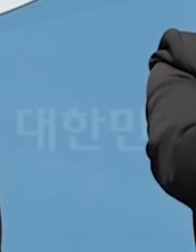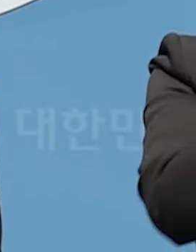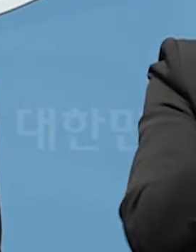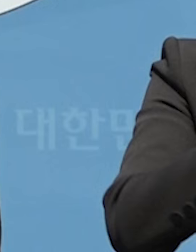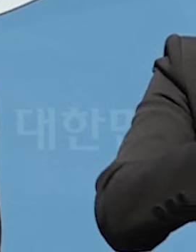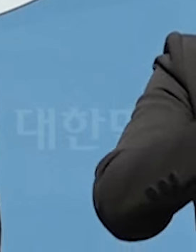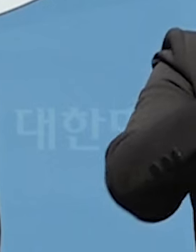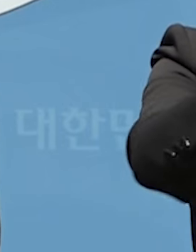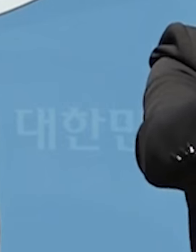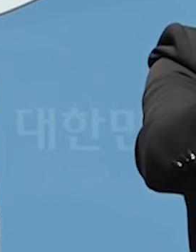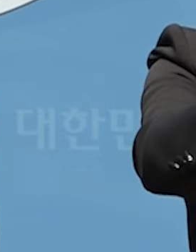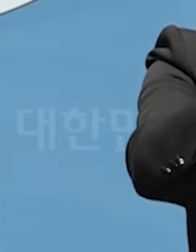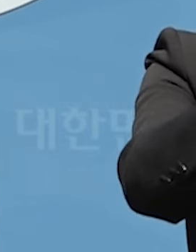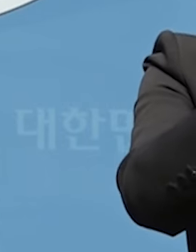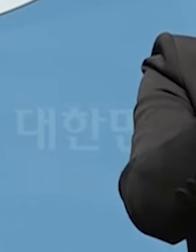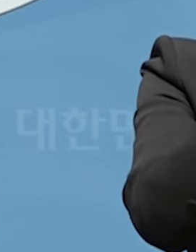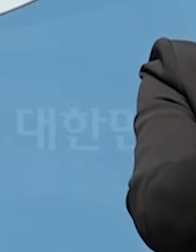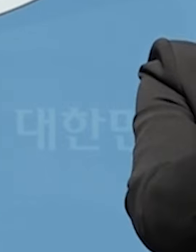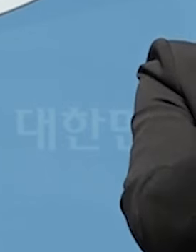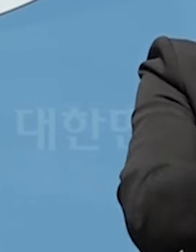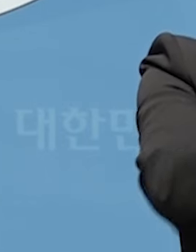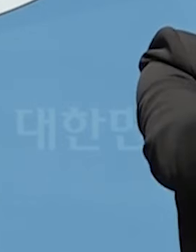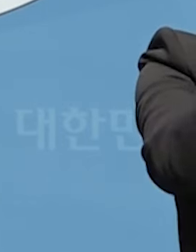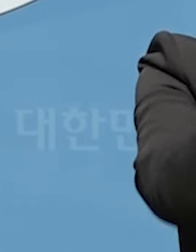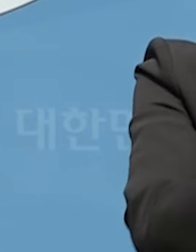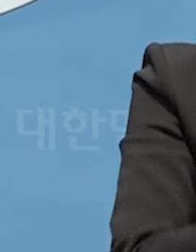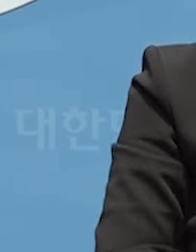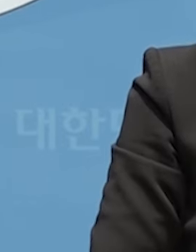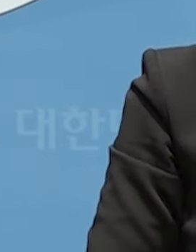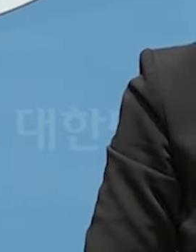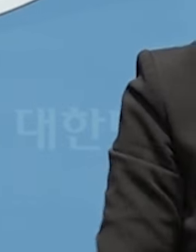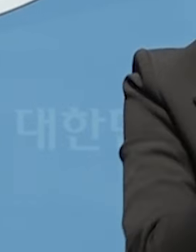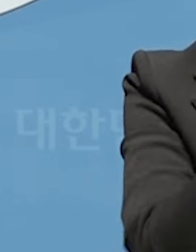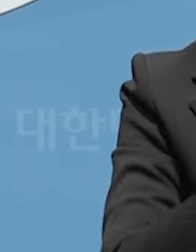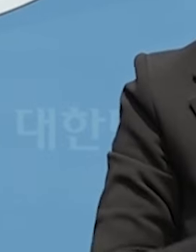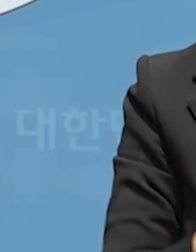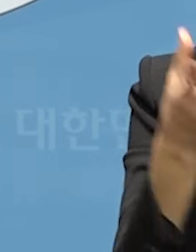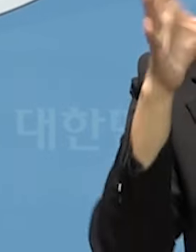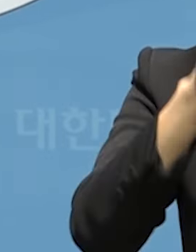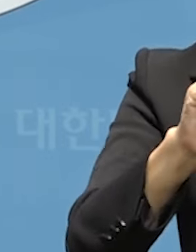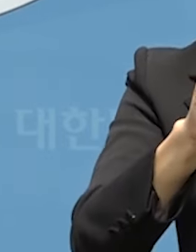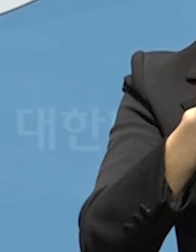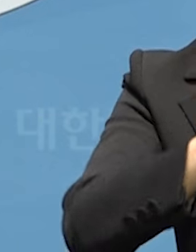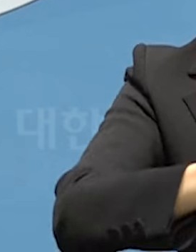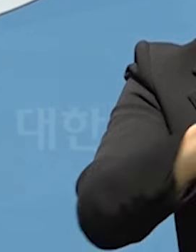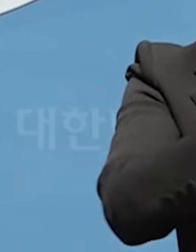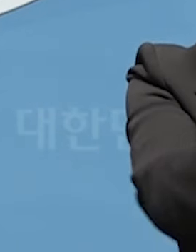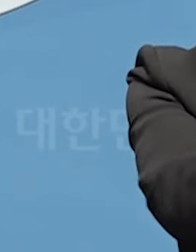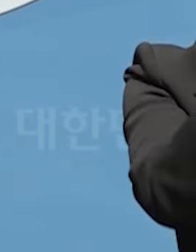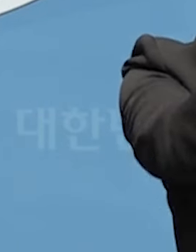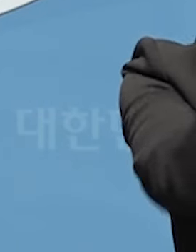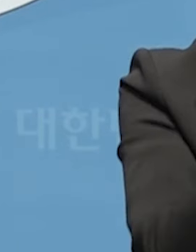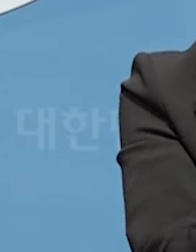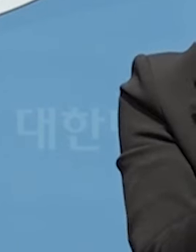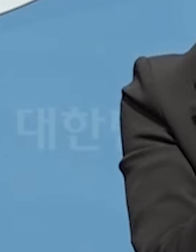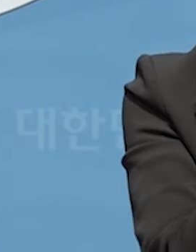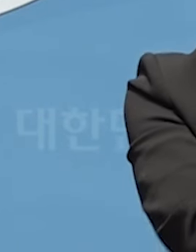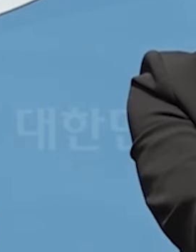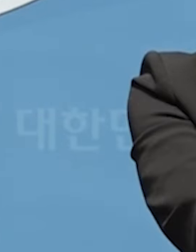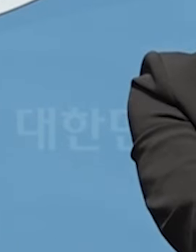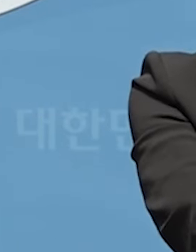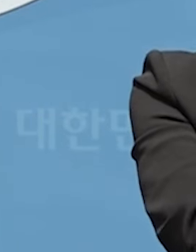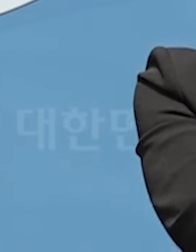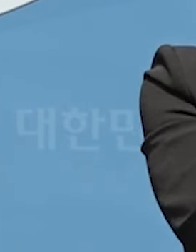뒤에 분양받기 위해서 추가로 6억원에서 7억 원에 가까운 매매 예약금을 지불하도록 요구해